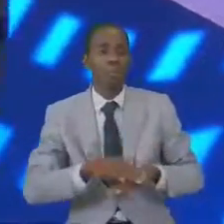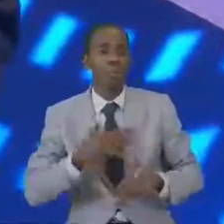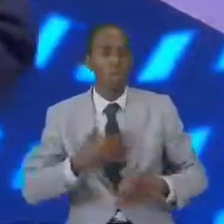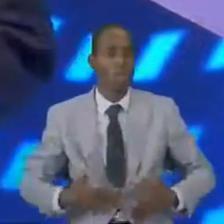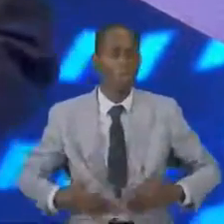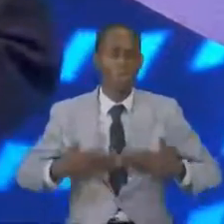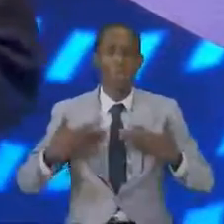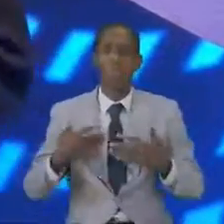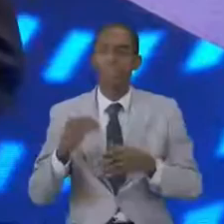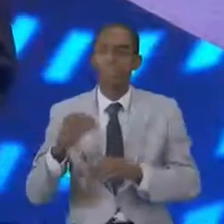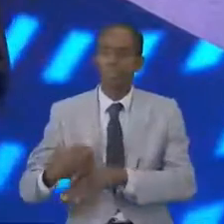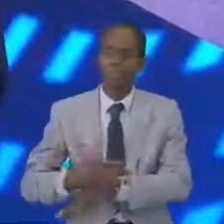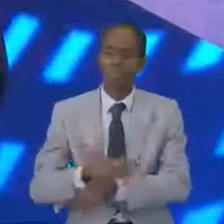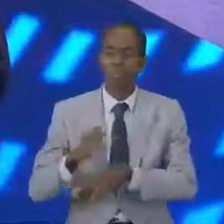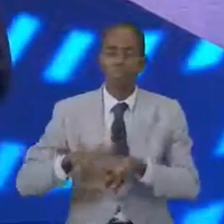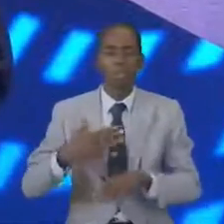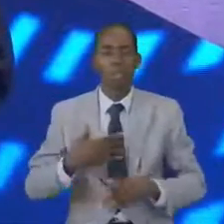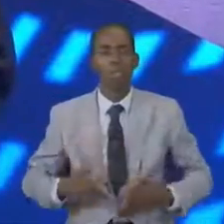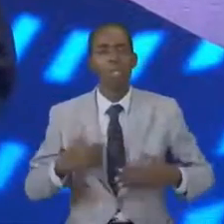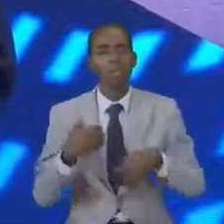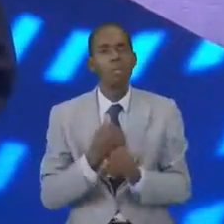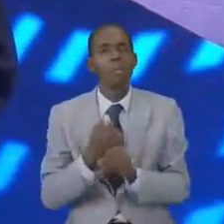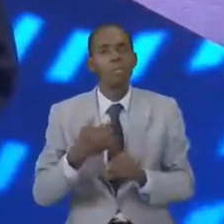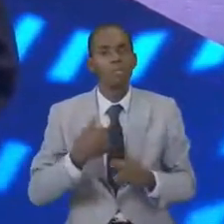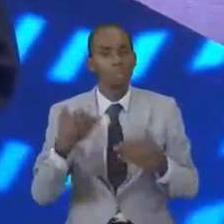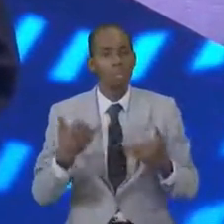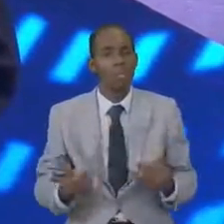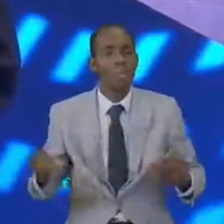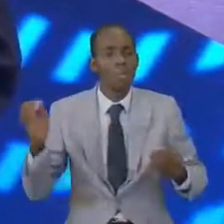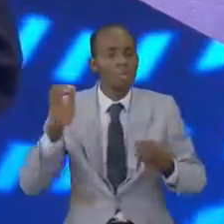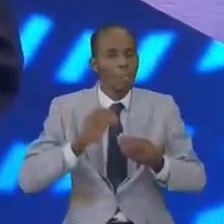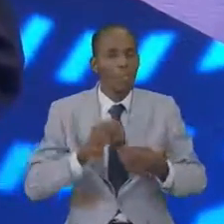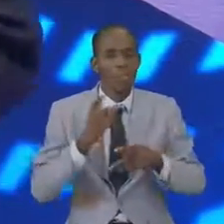estime ma vie m'amener à un peu négligé